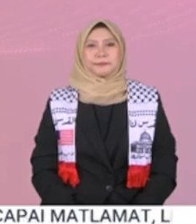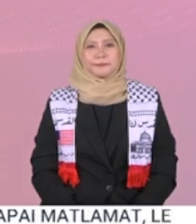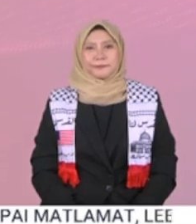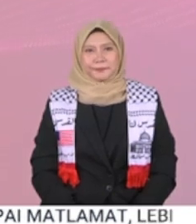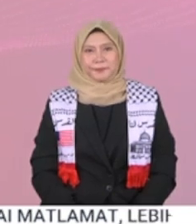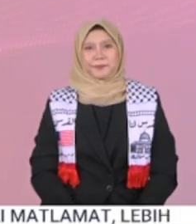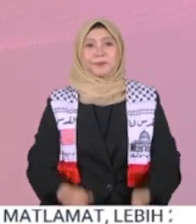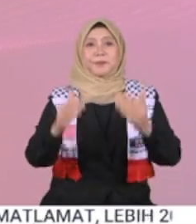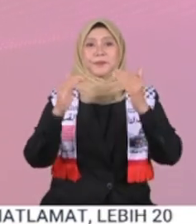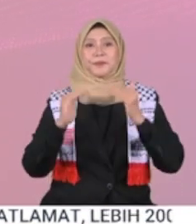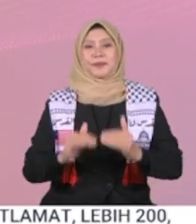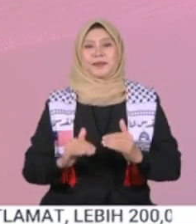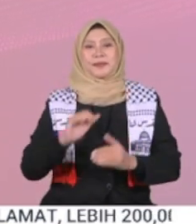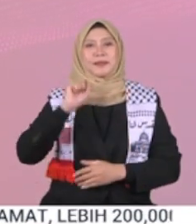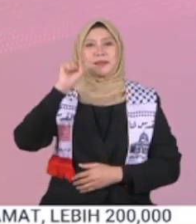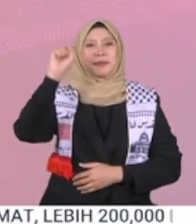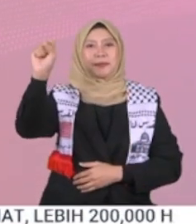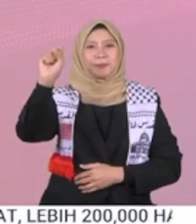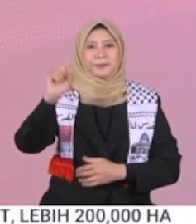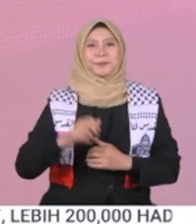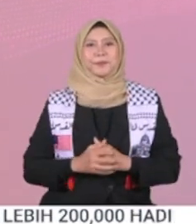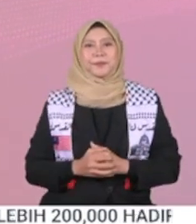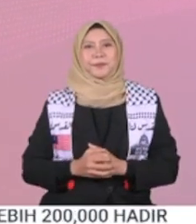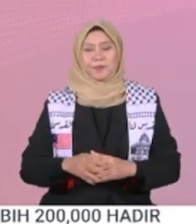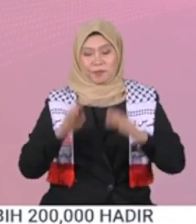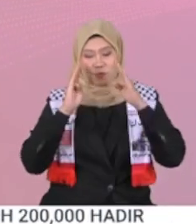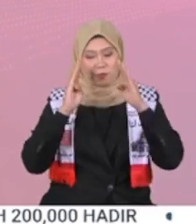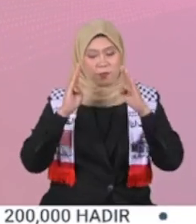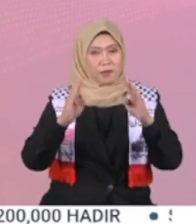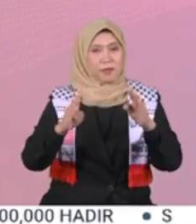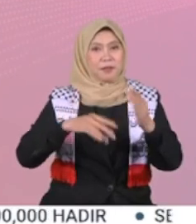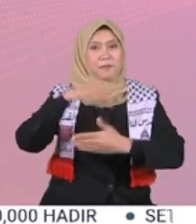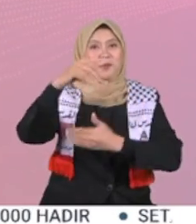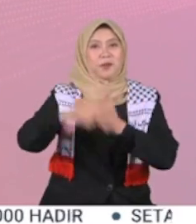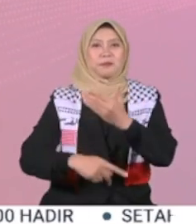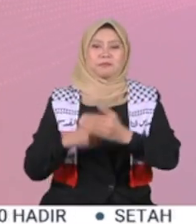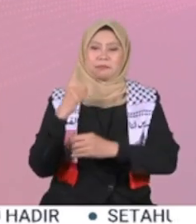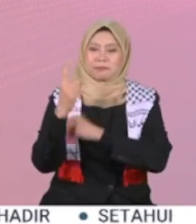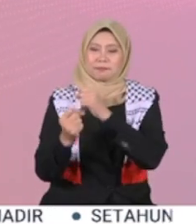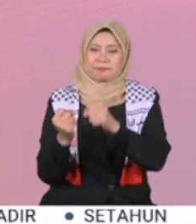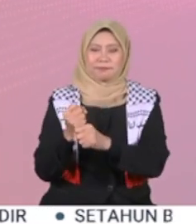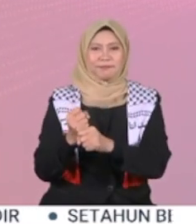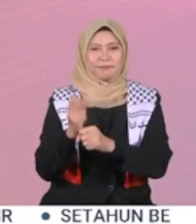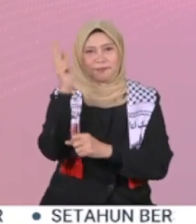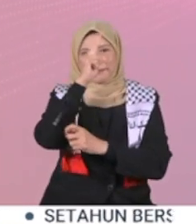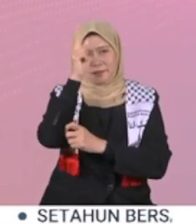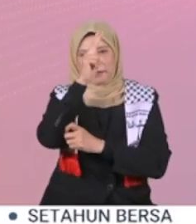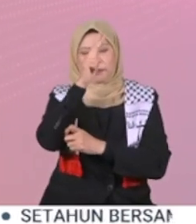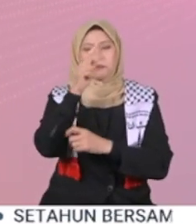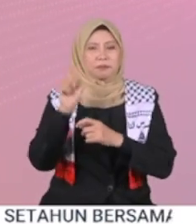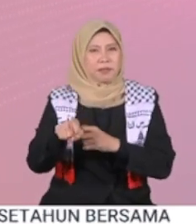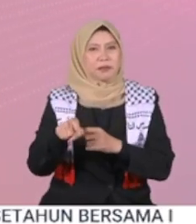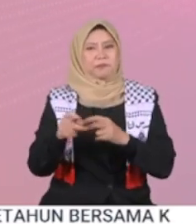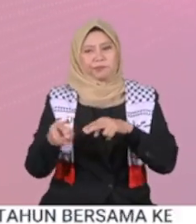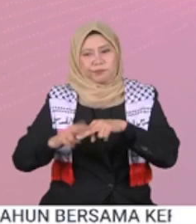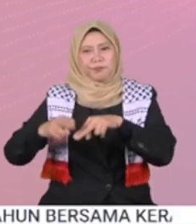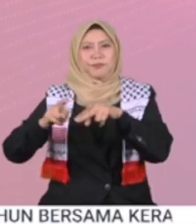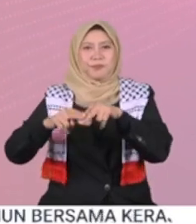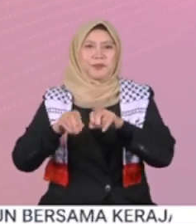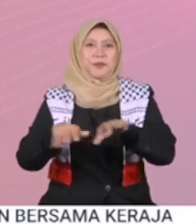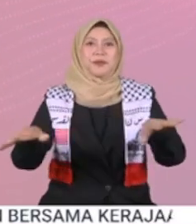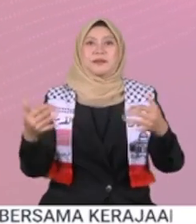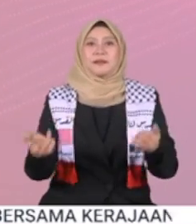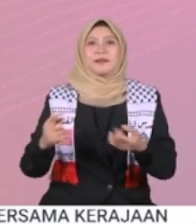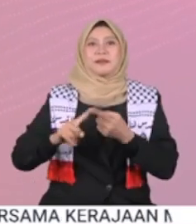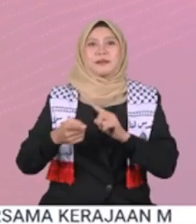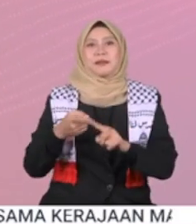baik saudara seterusnya kita ke negeri di bawah Bayu antara fokus program setahun bersama kerajaan Madani perlu diperluas perinciannya bersama